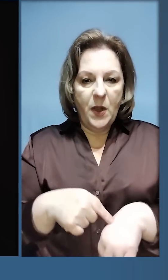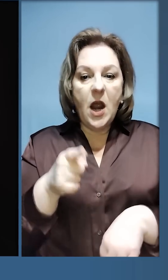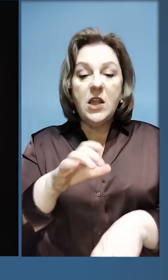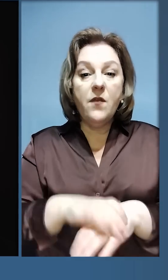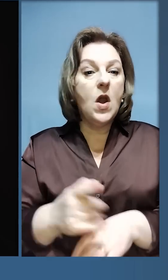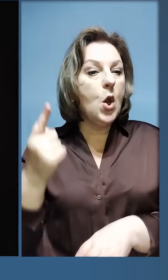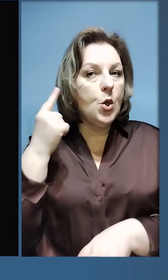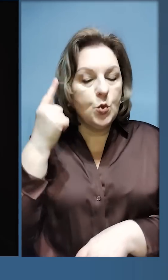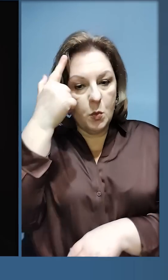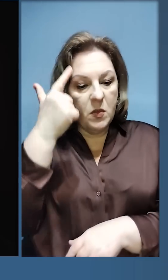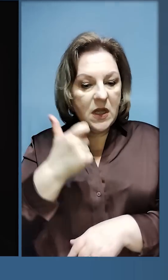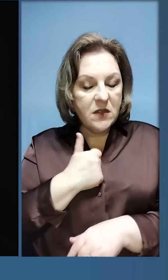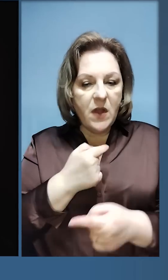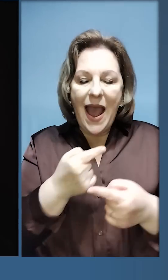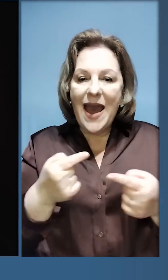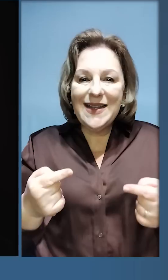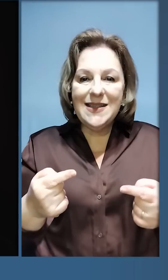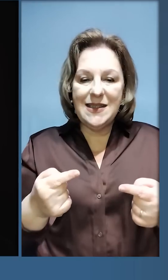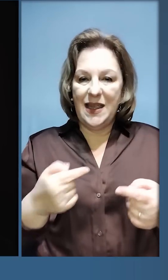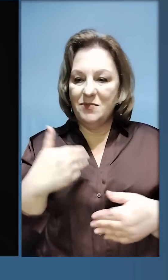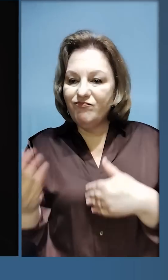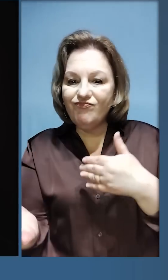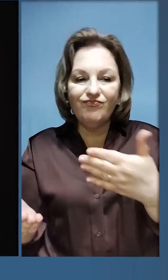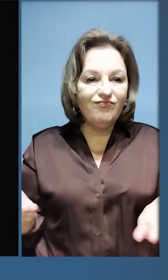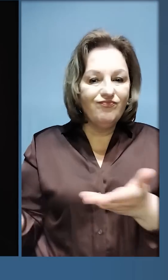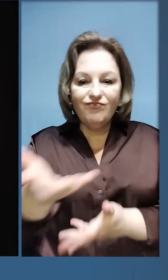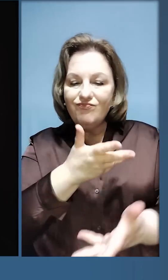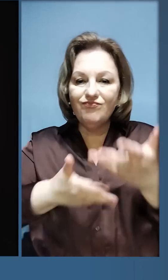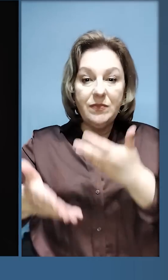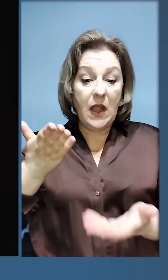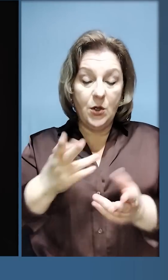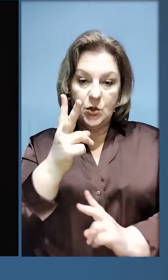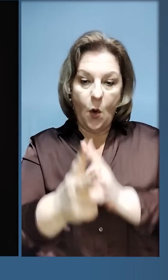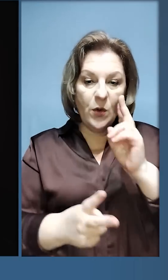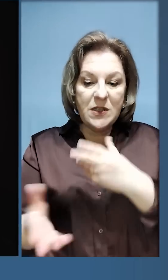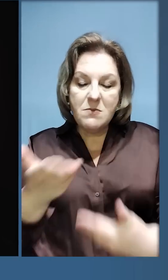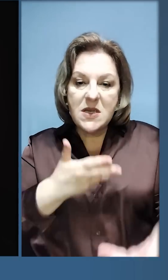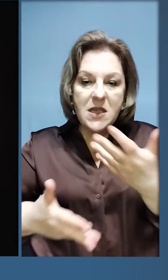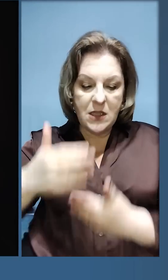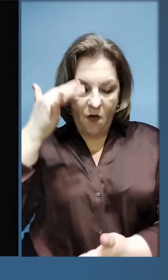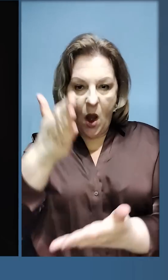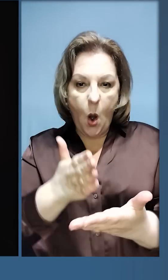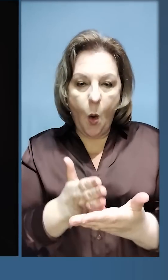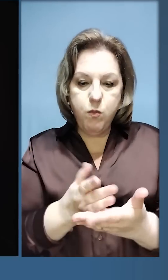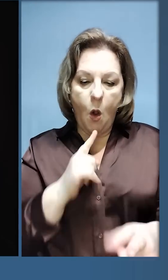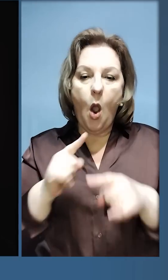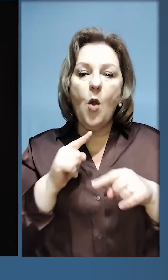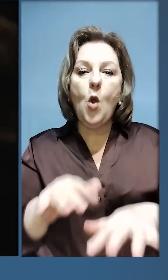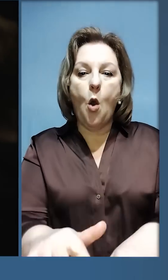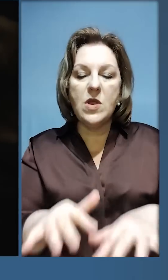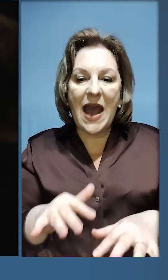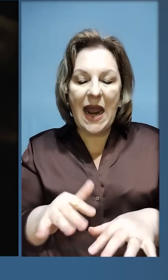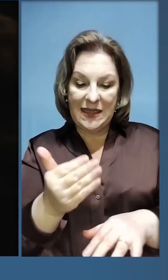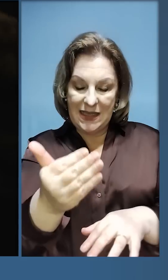переймаємось тим фактом і чуємо меседжі різні з різних сторін. Якщо зміниться клімат в політиці, в